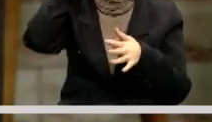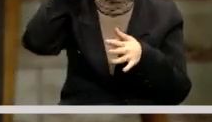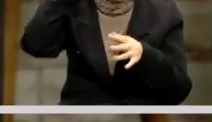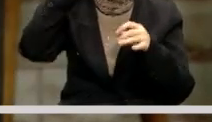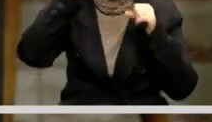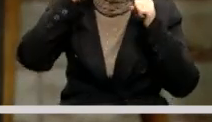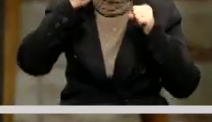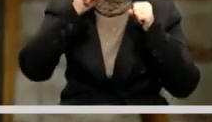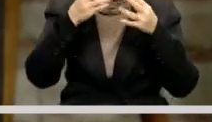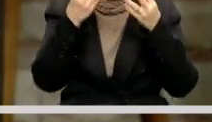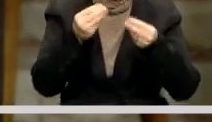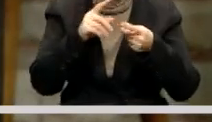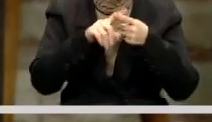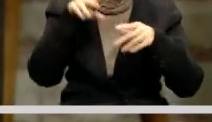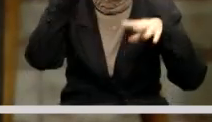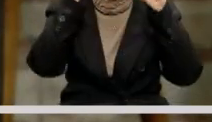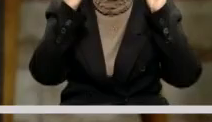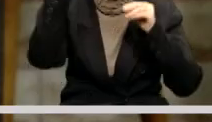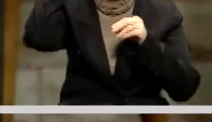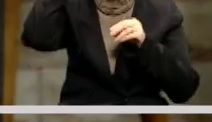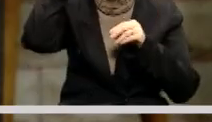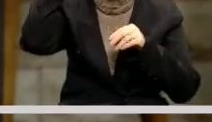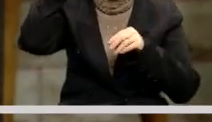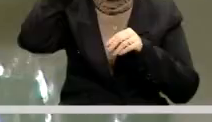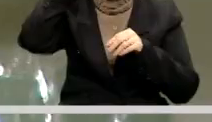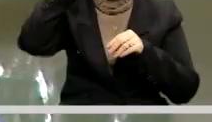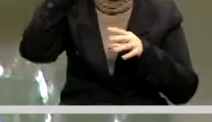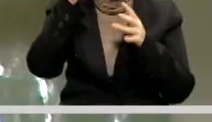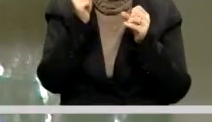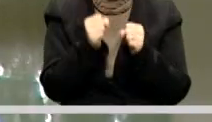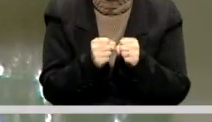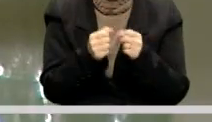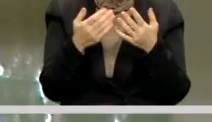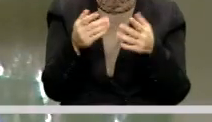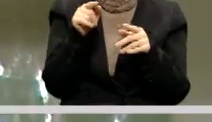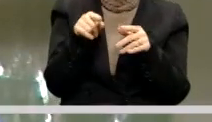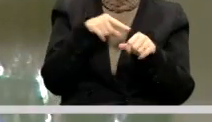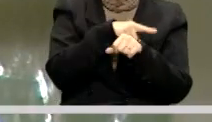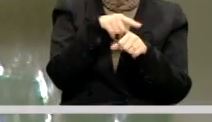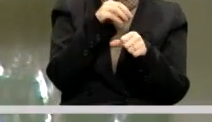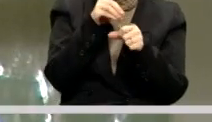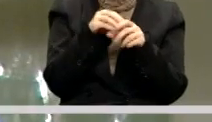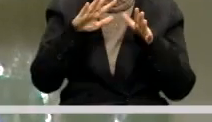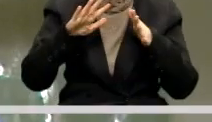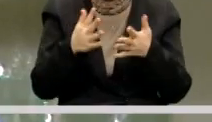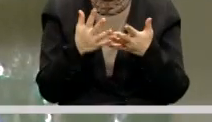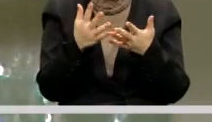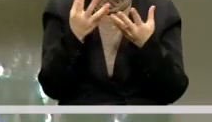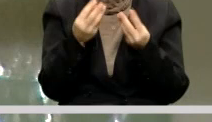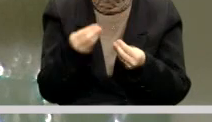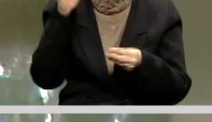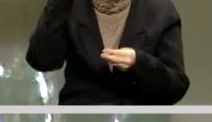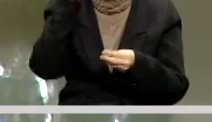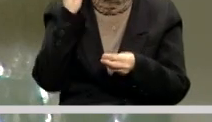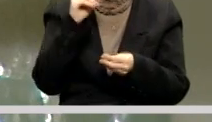bilgileri hafızada kalıcı hale getiririz. Peki bu dönemlerde bozukluk olduğunu anlayabilir miyiz ya da bu